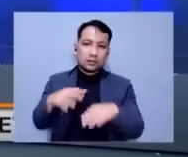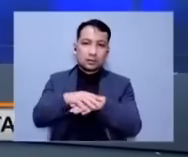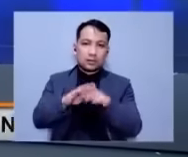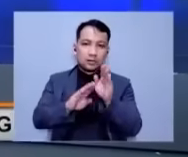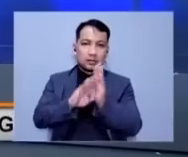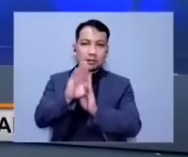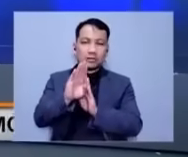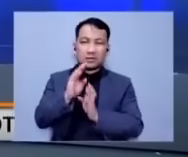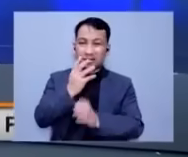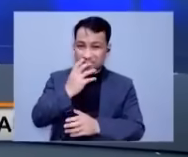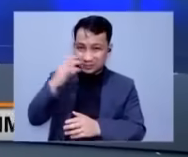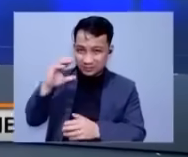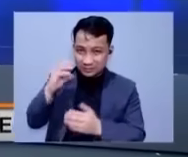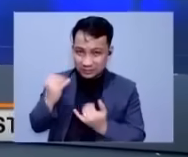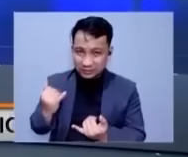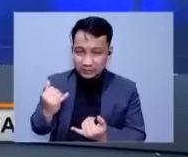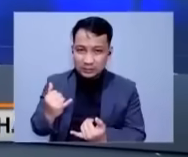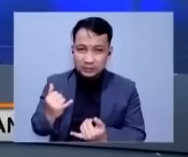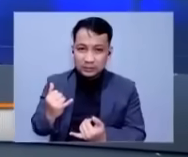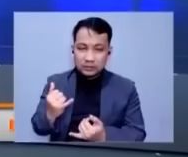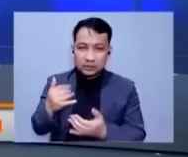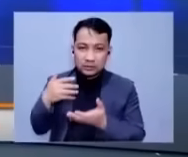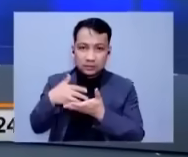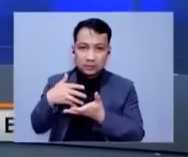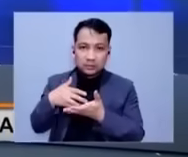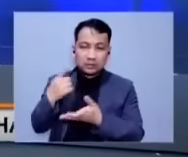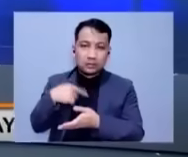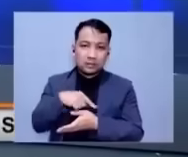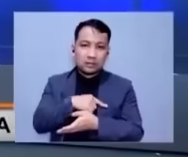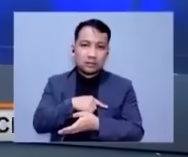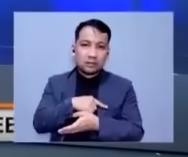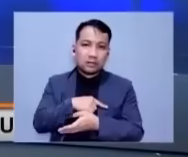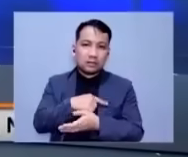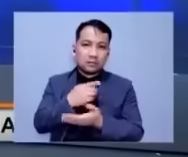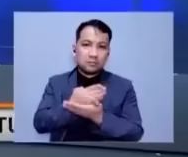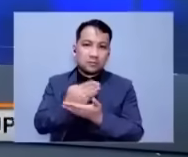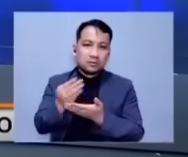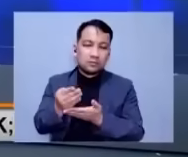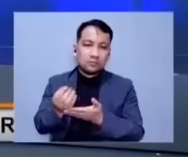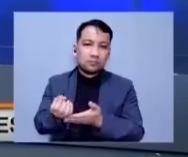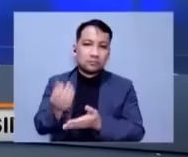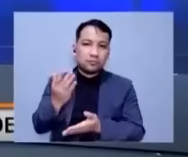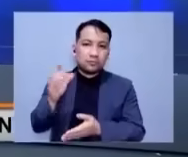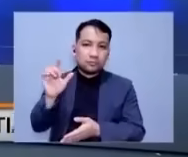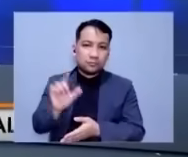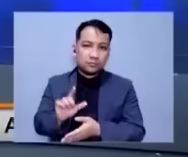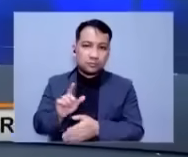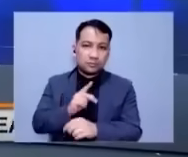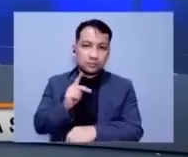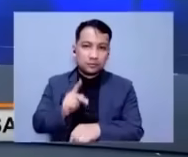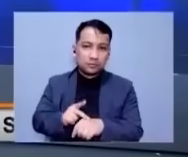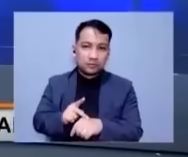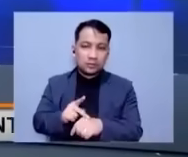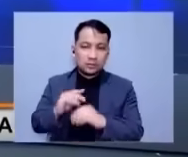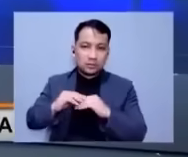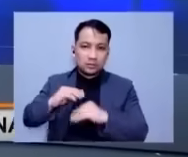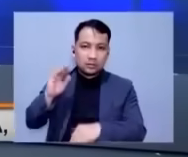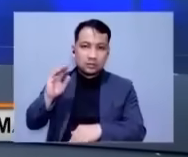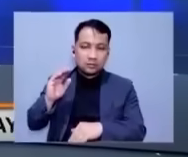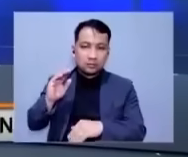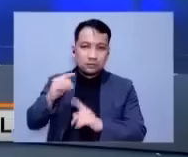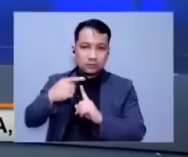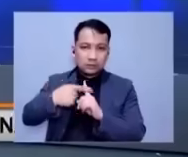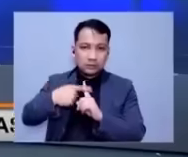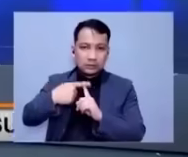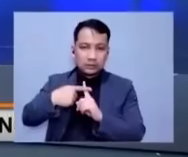matinding init ng panahon sa isang pag-aaral, lumabas na bilyong-bilyong pisong nalulugi sa bansa tuwing tumataas ang temperatura.